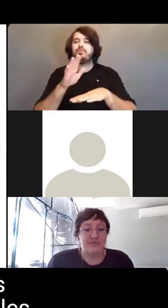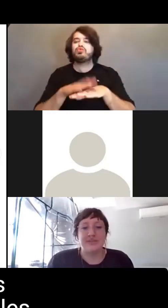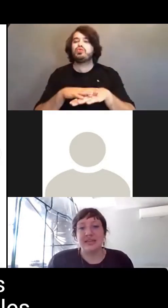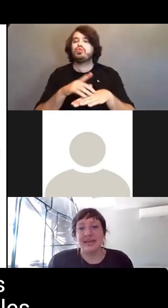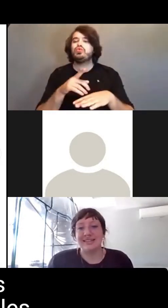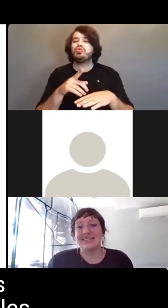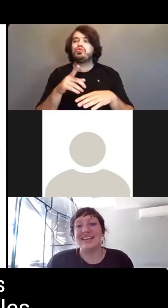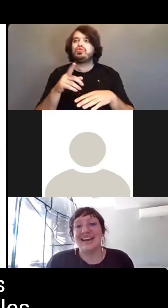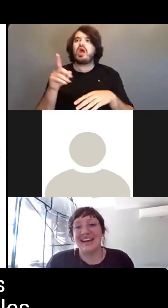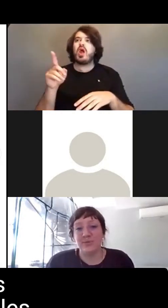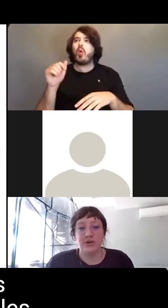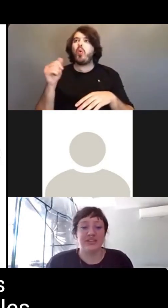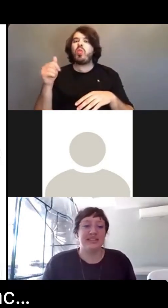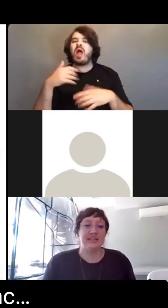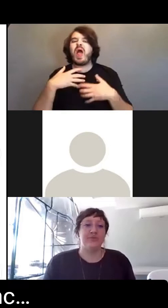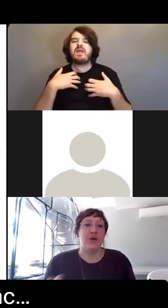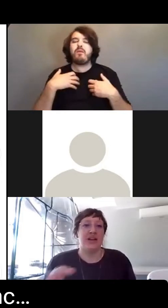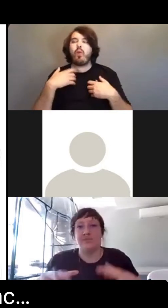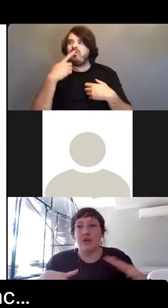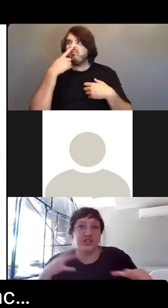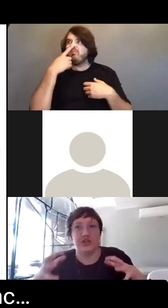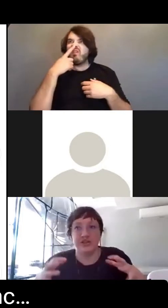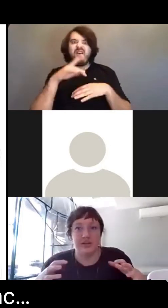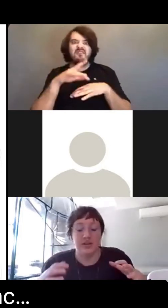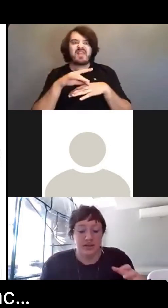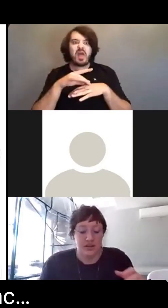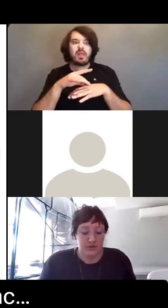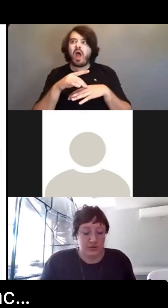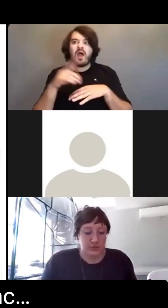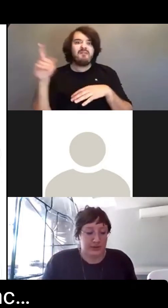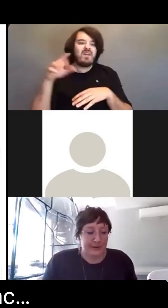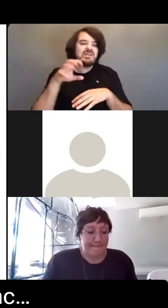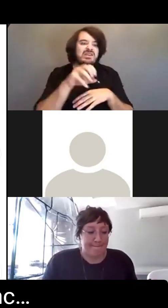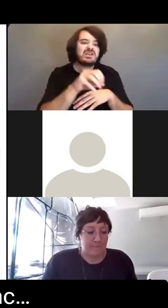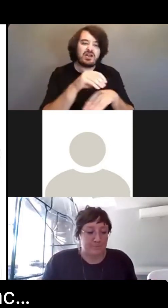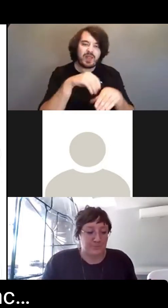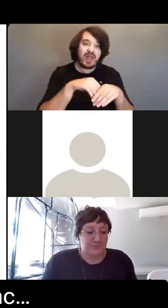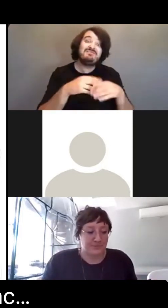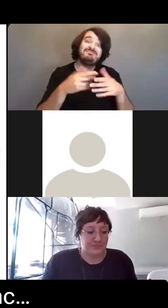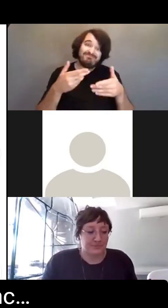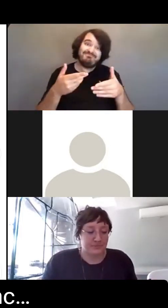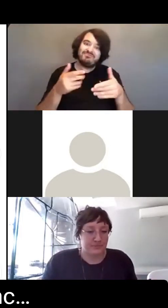des invités indésirables qui vont aller manger dedans. Donc,